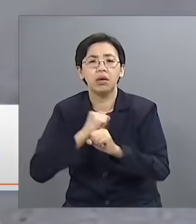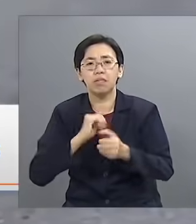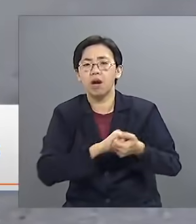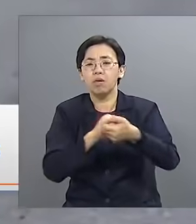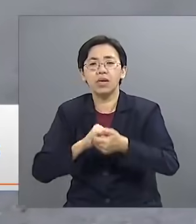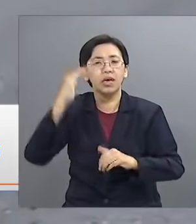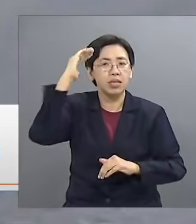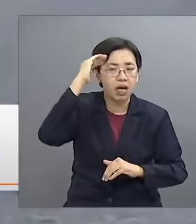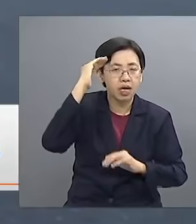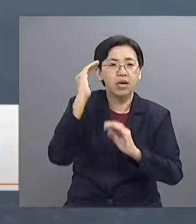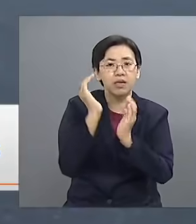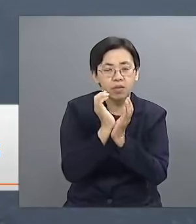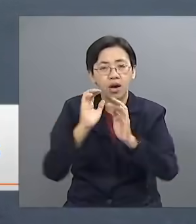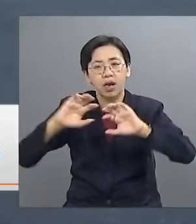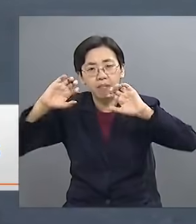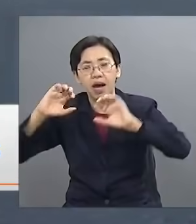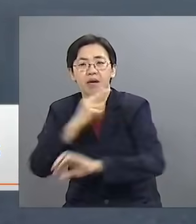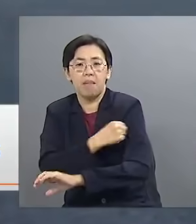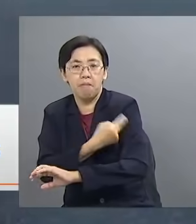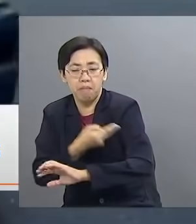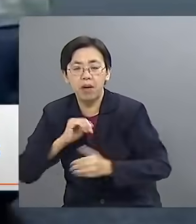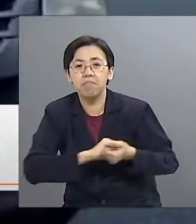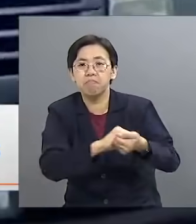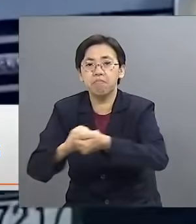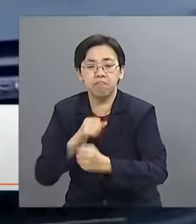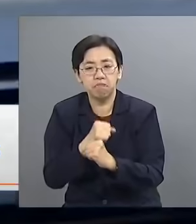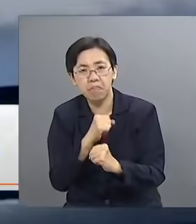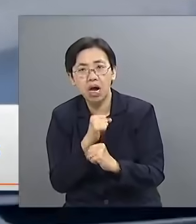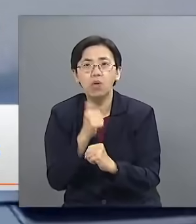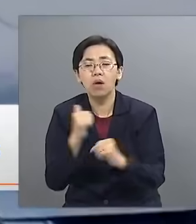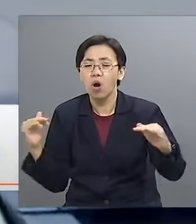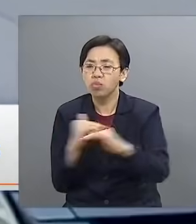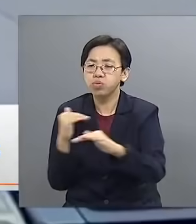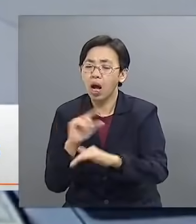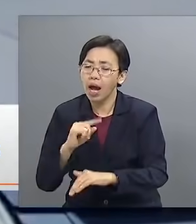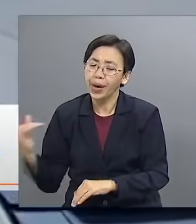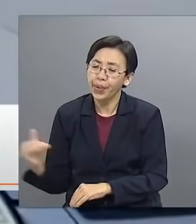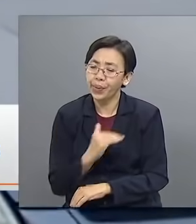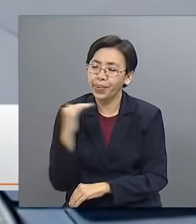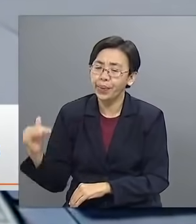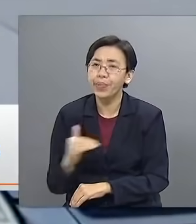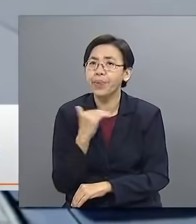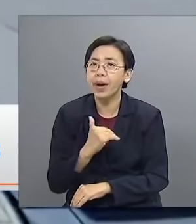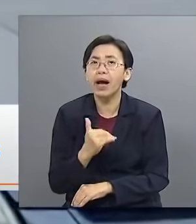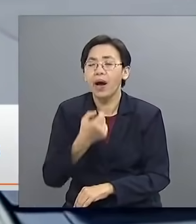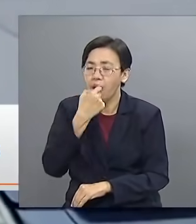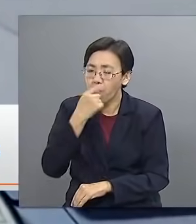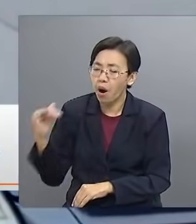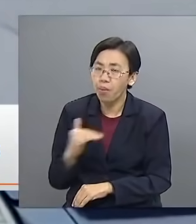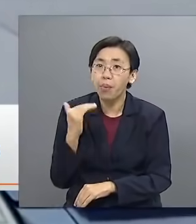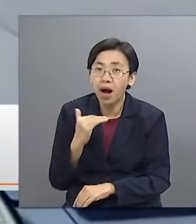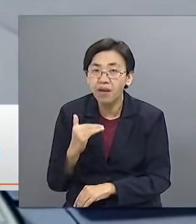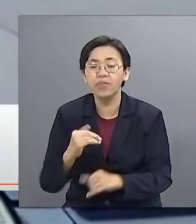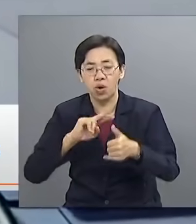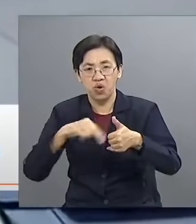ที่หลายฝ่ายนี่นะคะก็ได้อำนวยความสะดวกด้านการจราจรให้กับประชาชนที่ใช้รถใช้ถนนกวดขันให้ประชาชนใส่ห